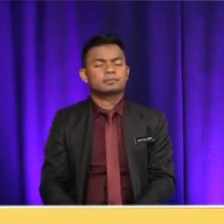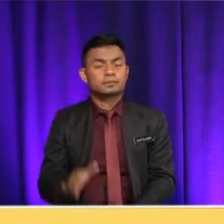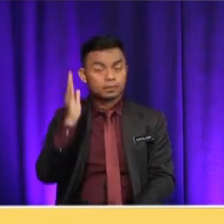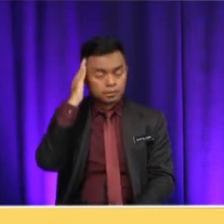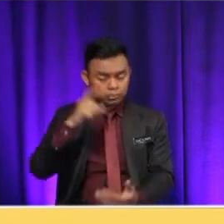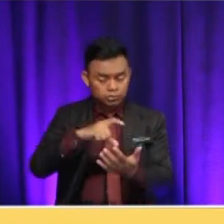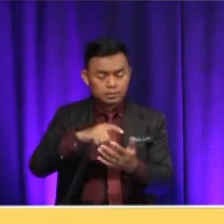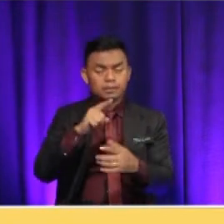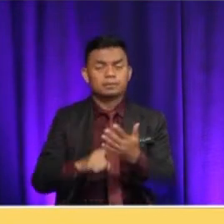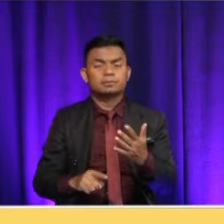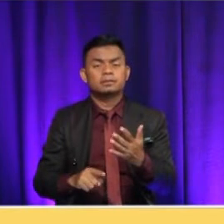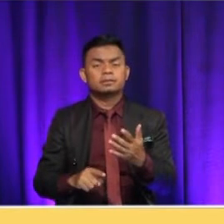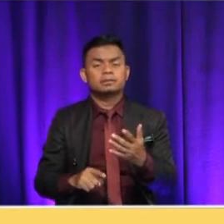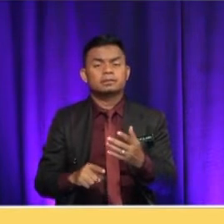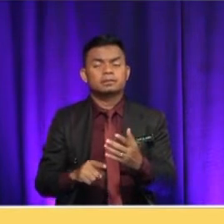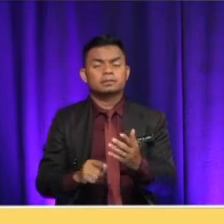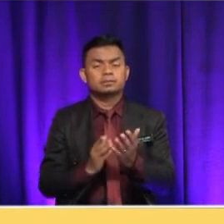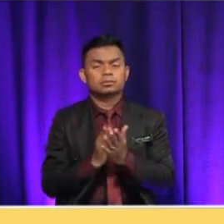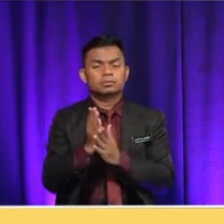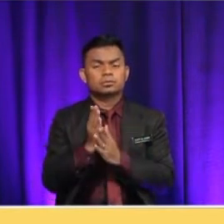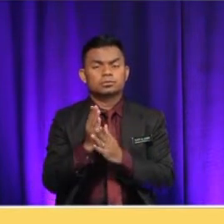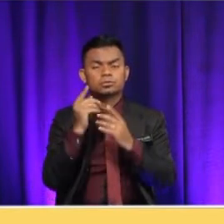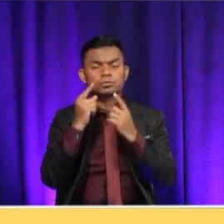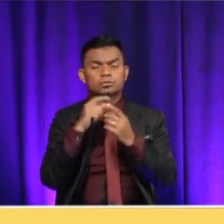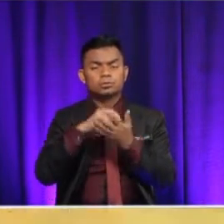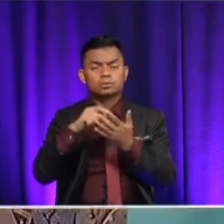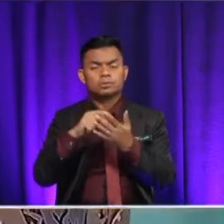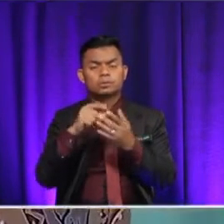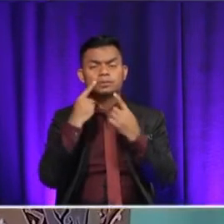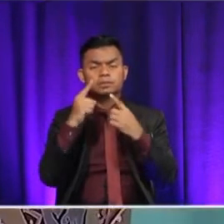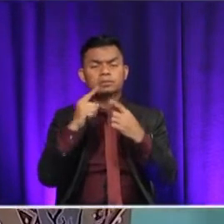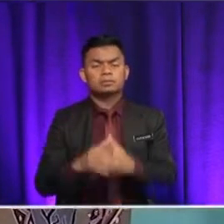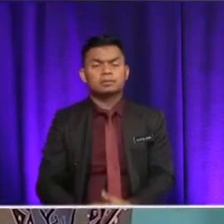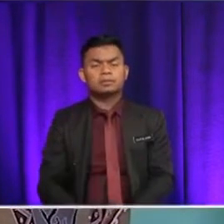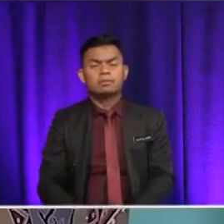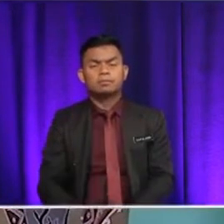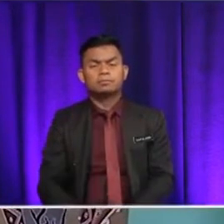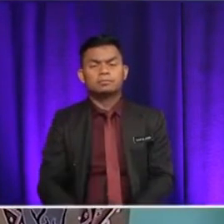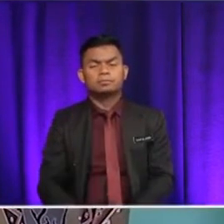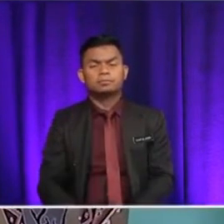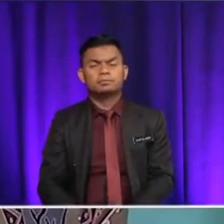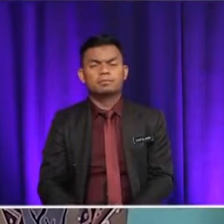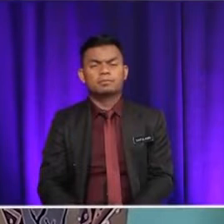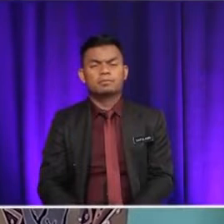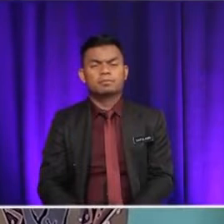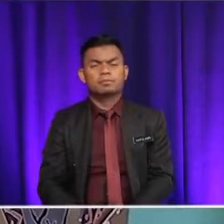tulis jejarian, tulis C. Dia tukar sikit. Okey, macam